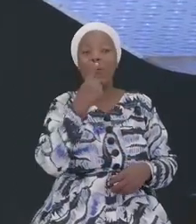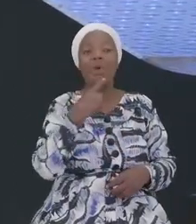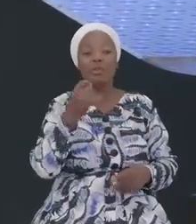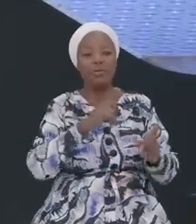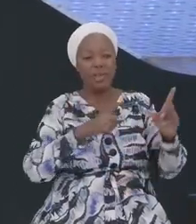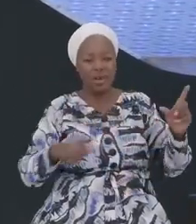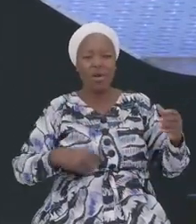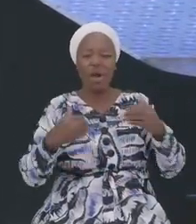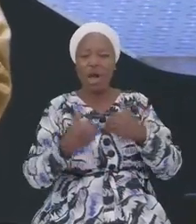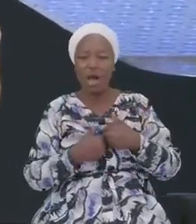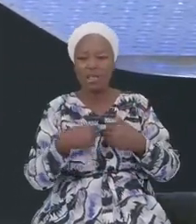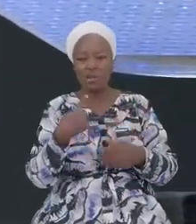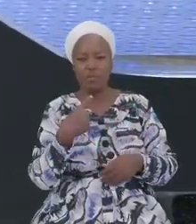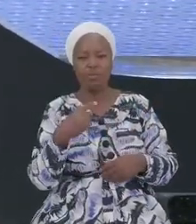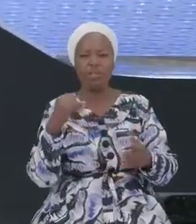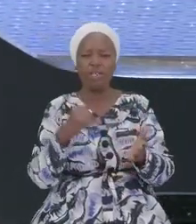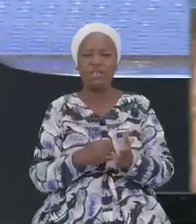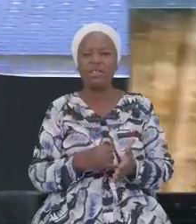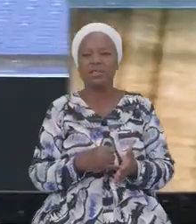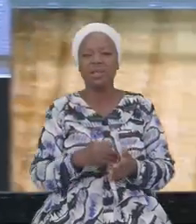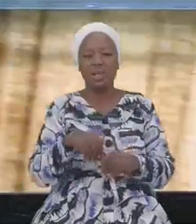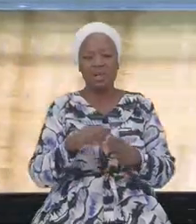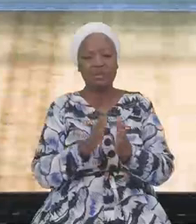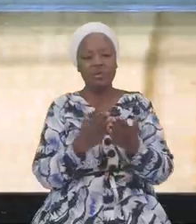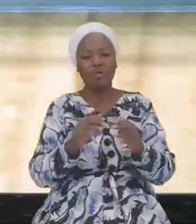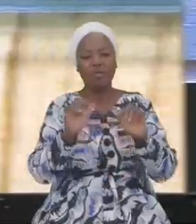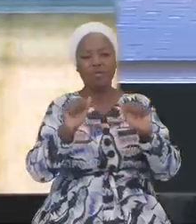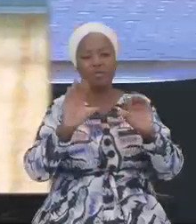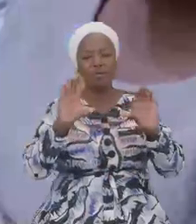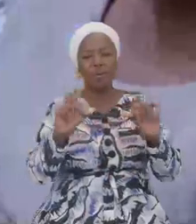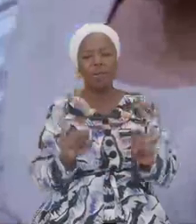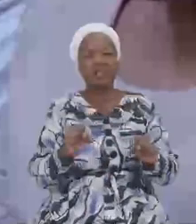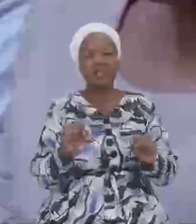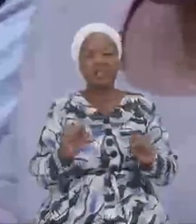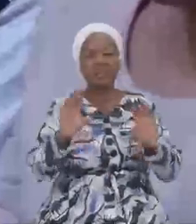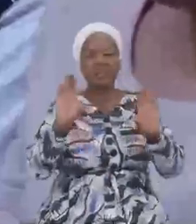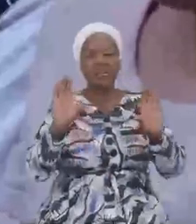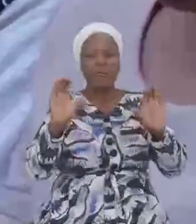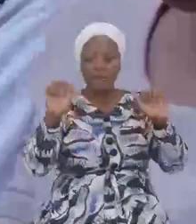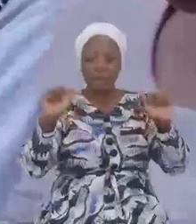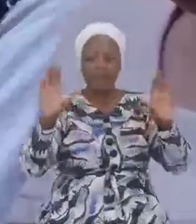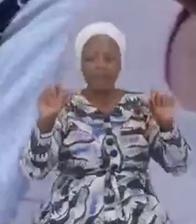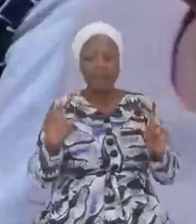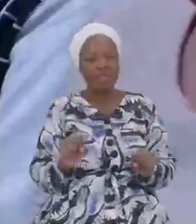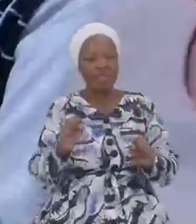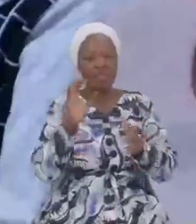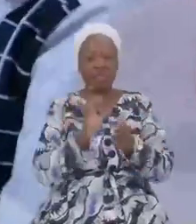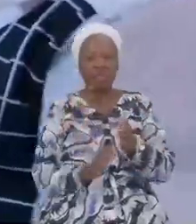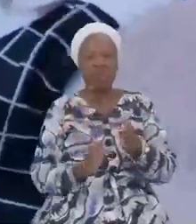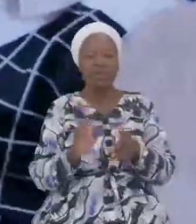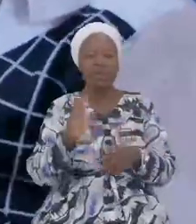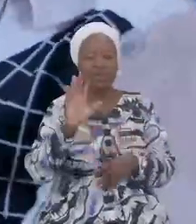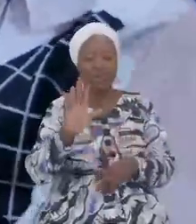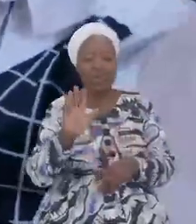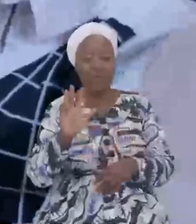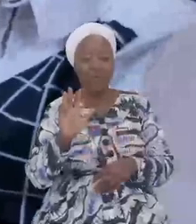de l'Éternel a parlé. Actes des Apôtres, chapitre 5. Actes, chapitre 5,